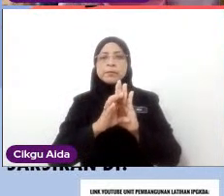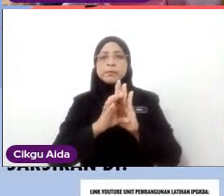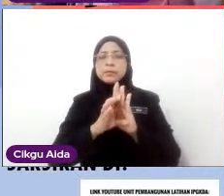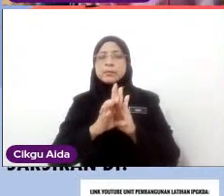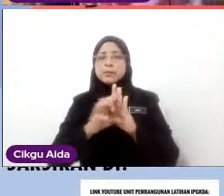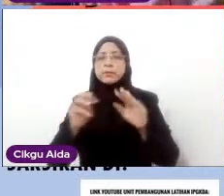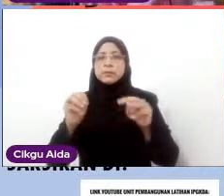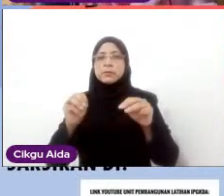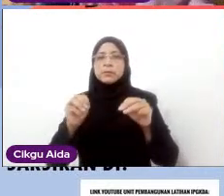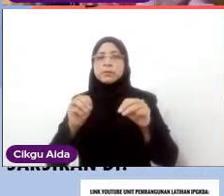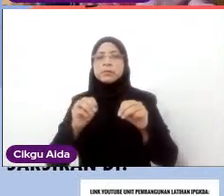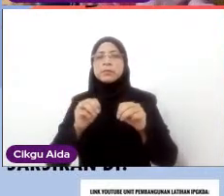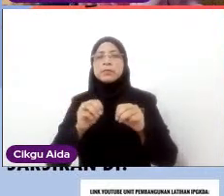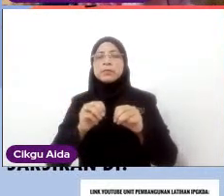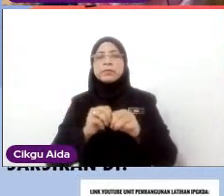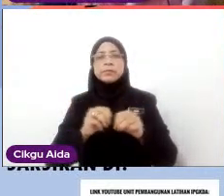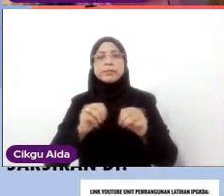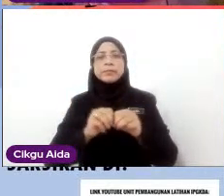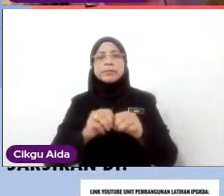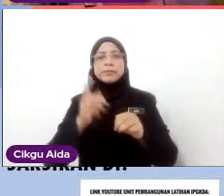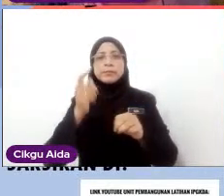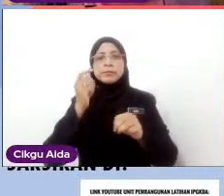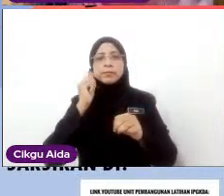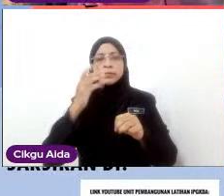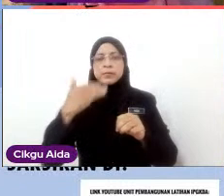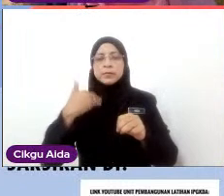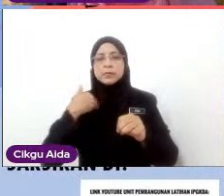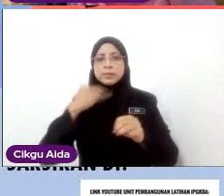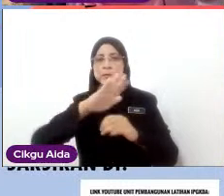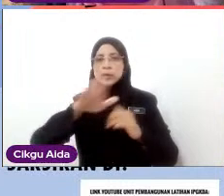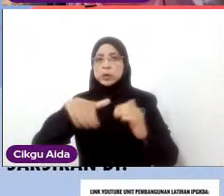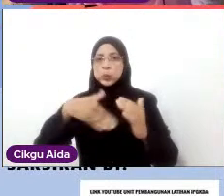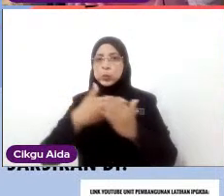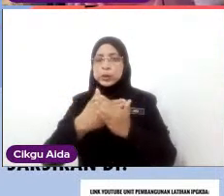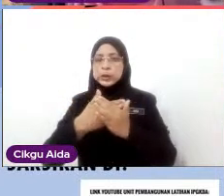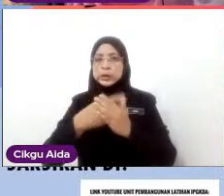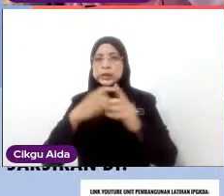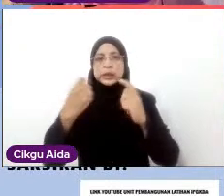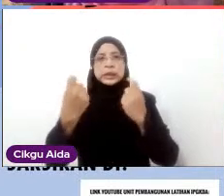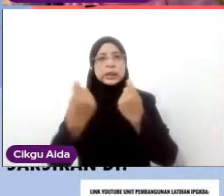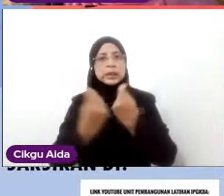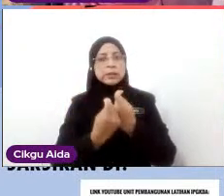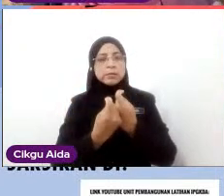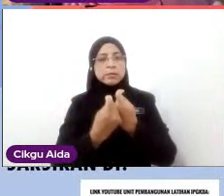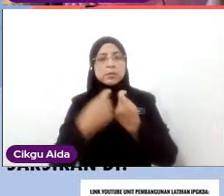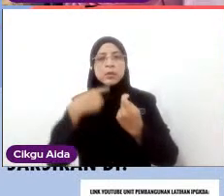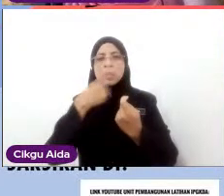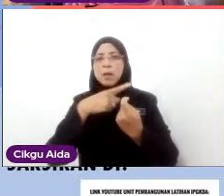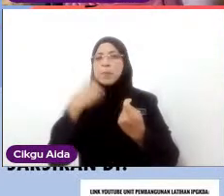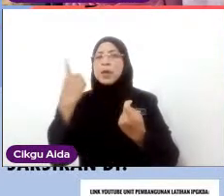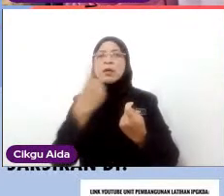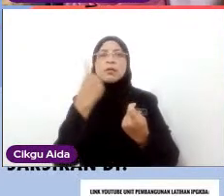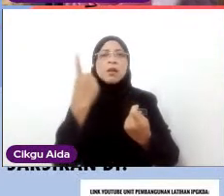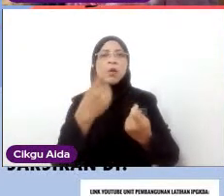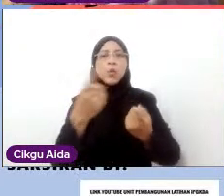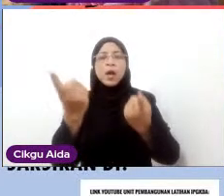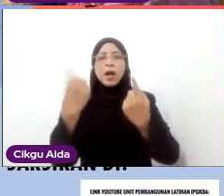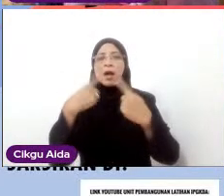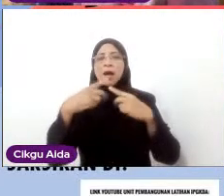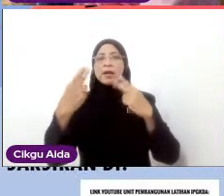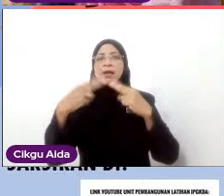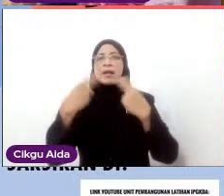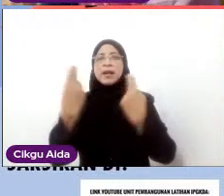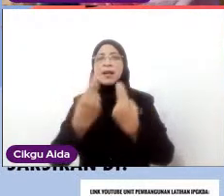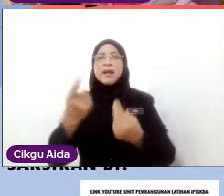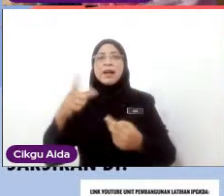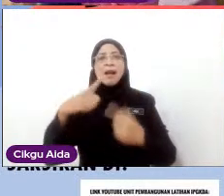macam tadi sebenarnya ada untuk semua tingkatan. Kemudian kita boleh tengoklah siapa yang sentiasa hadir, siapa yang tak hadir kan, dan kita